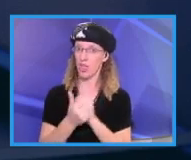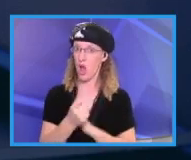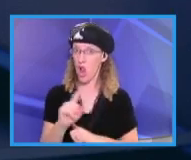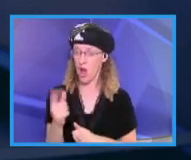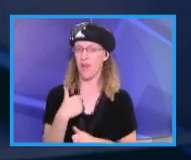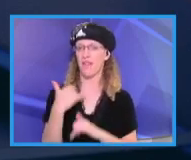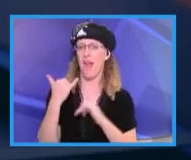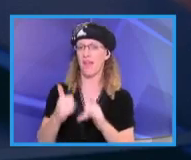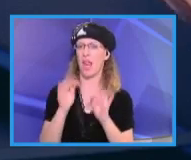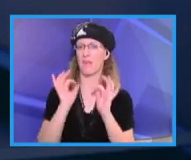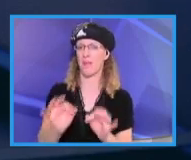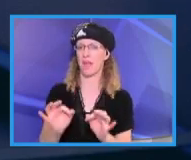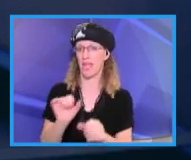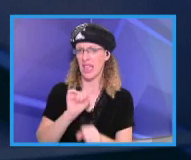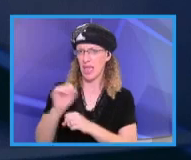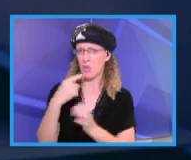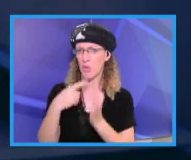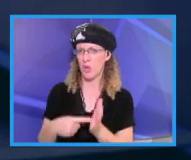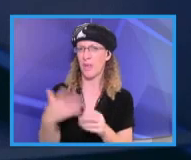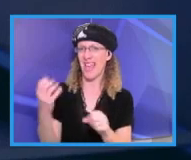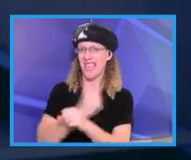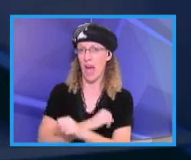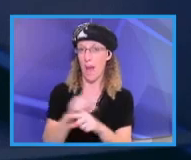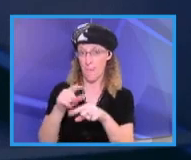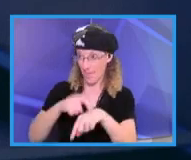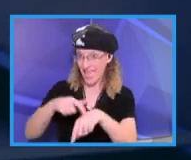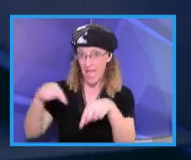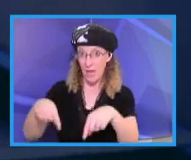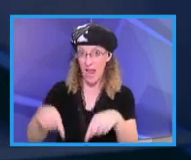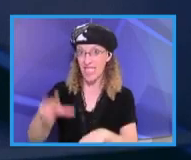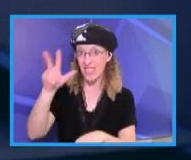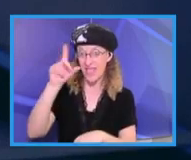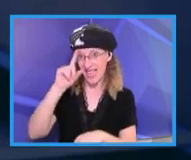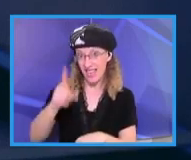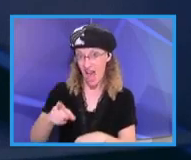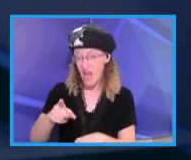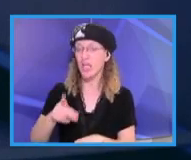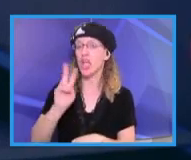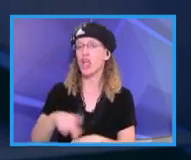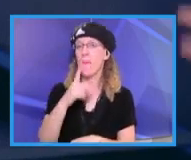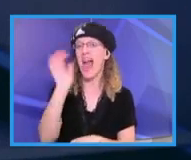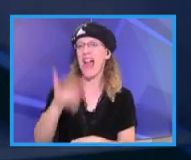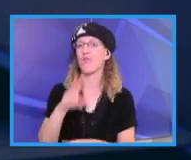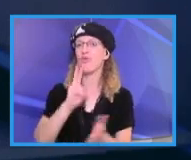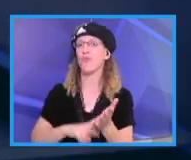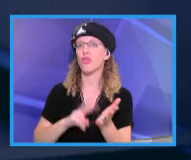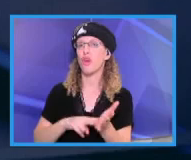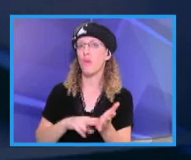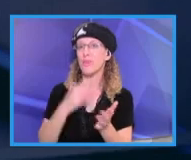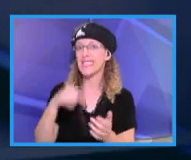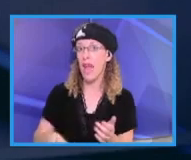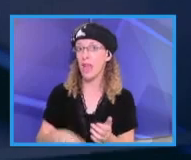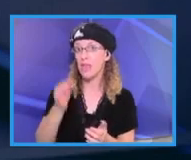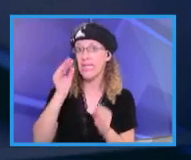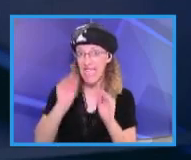ואז הבאתי להם באמת את הטיעון המנצח, אמרתי, ברגעים אלה, צביקה, תדע, יש 100,000 קופות רושמות במדינת ישראל. האם